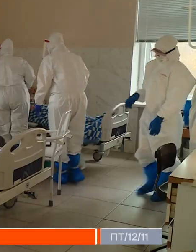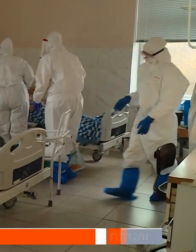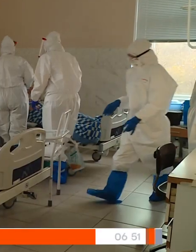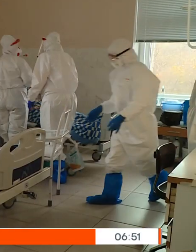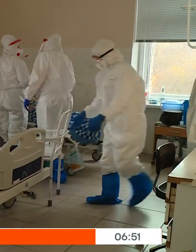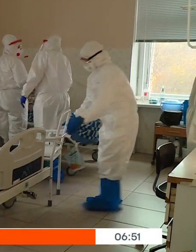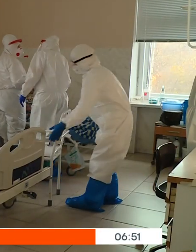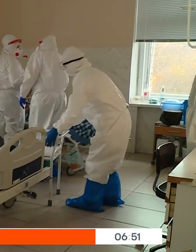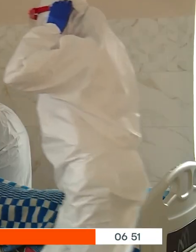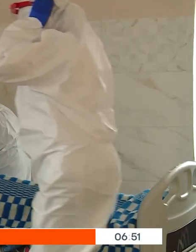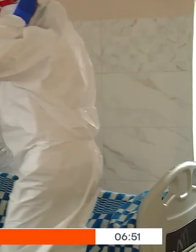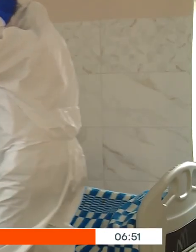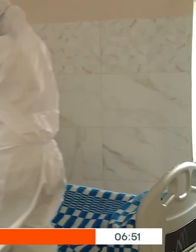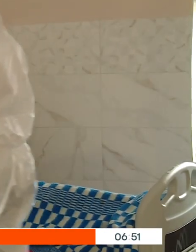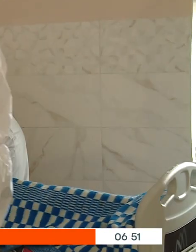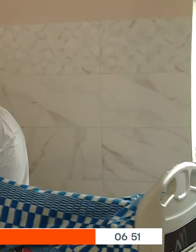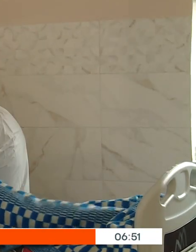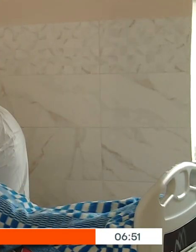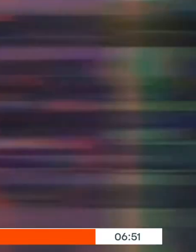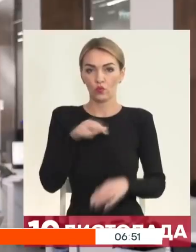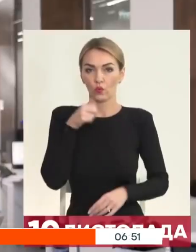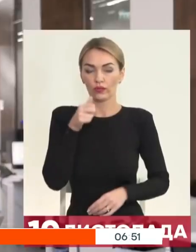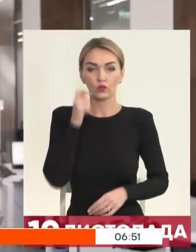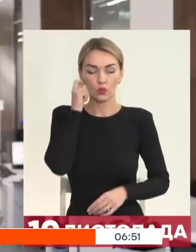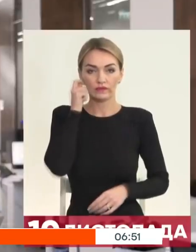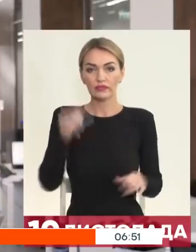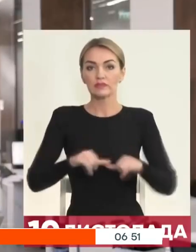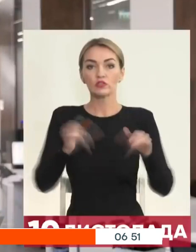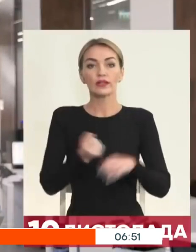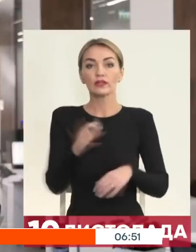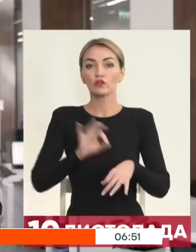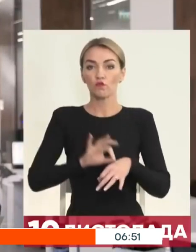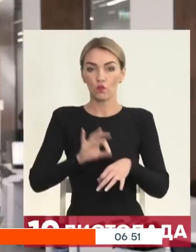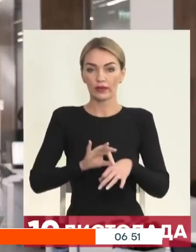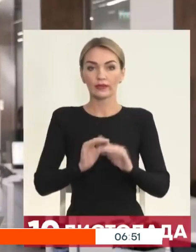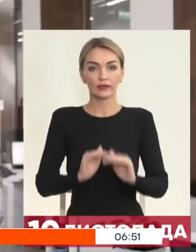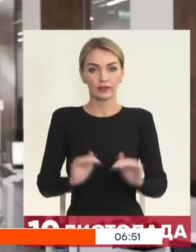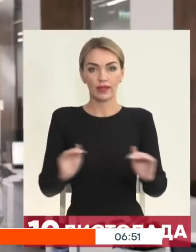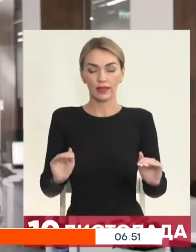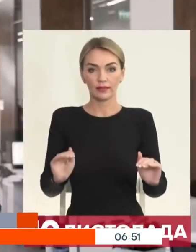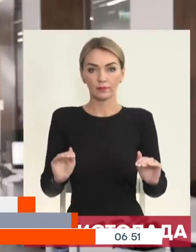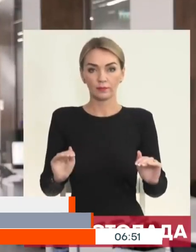34. І це, на жаль, ще не всі погані новини. Збільшилася кількість хворих дітей.